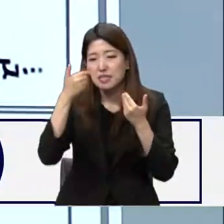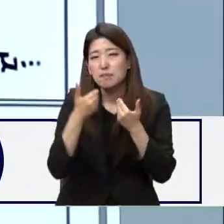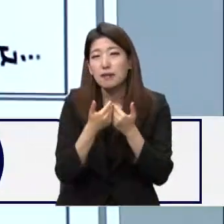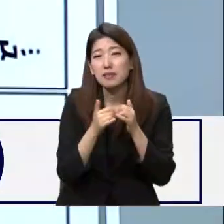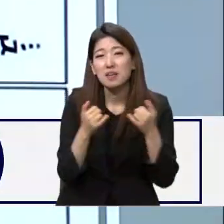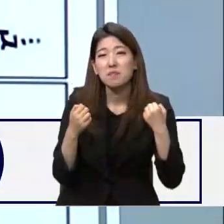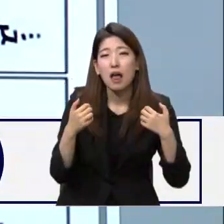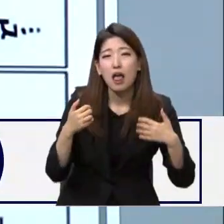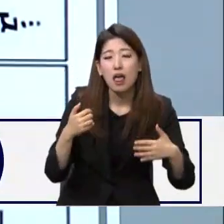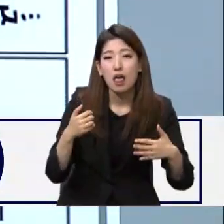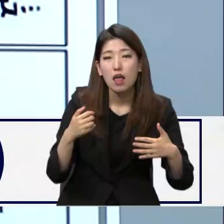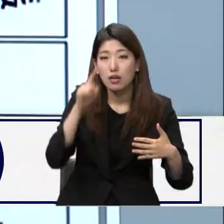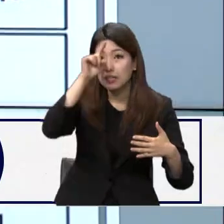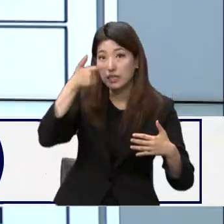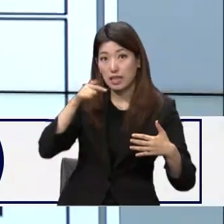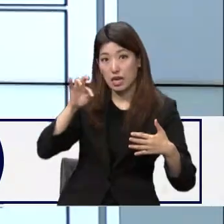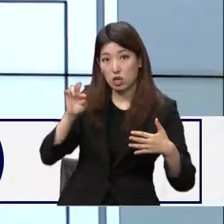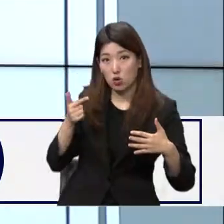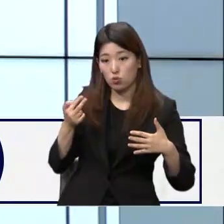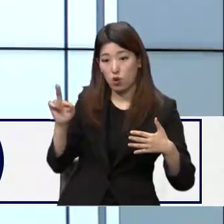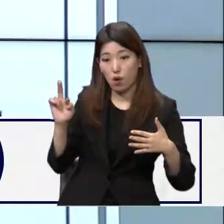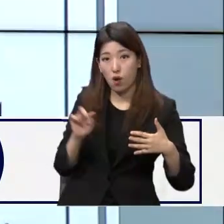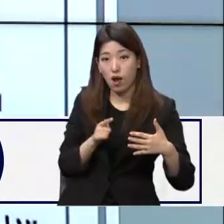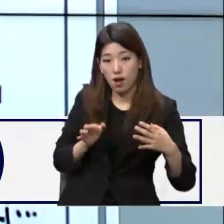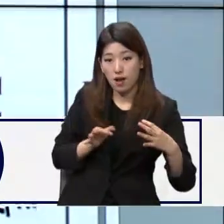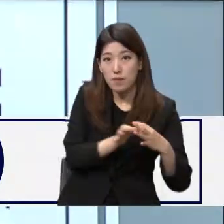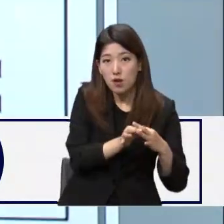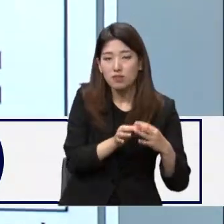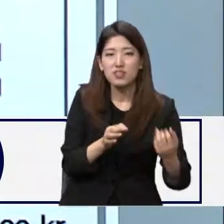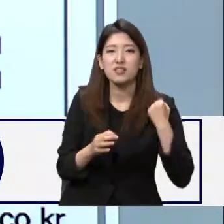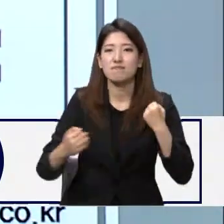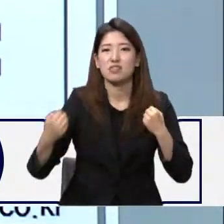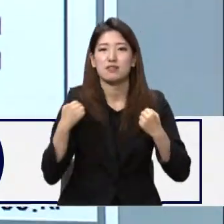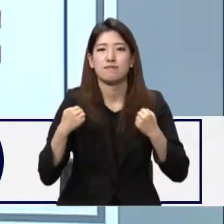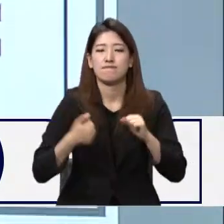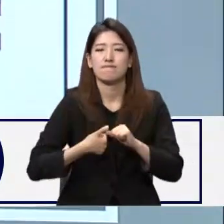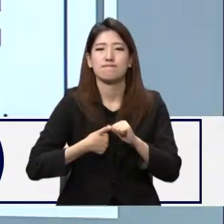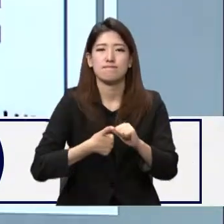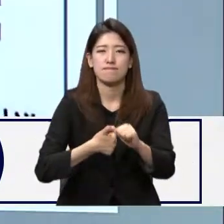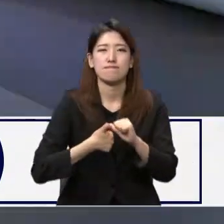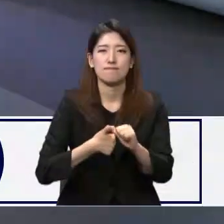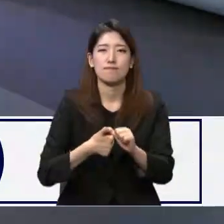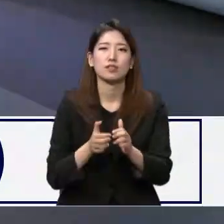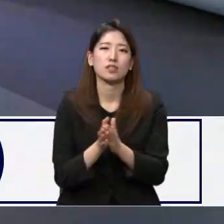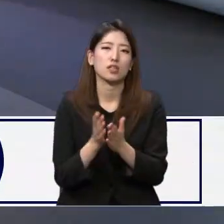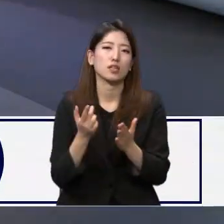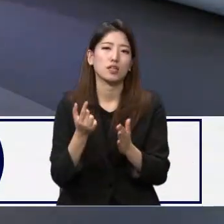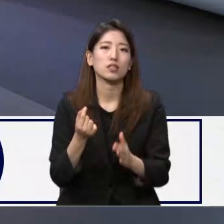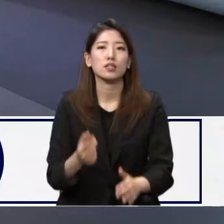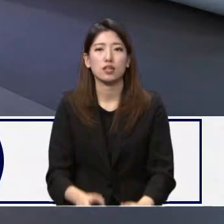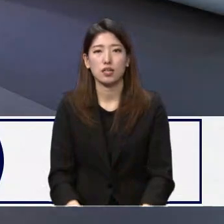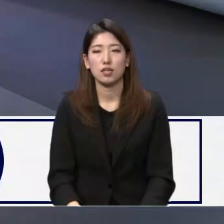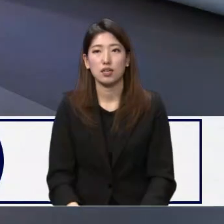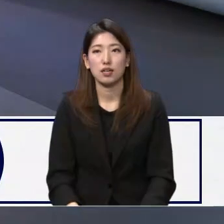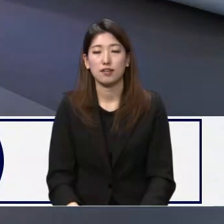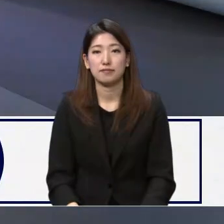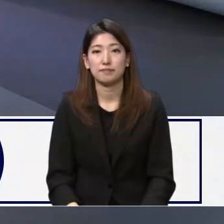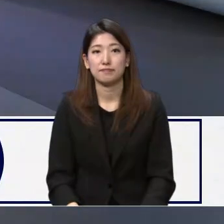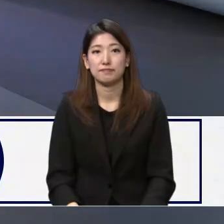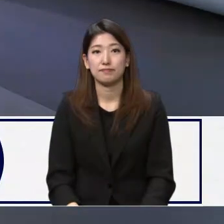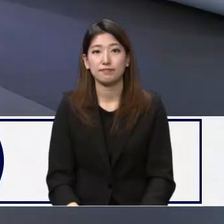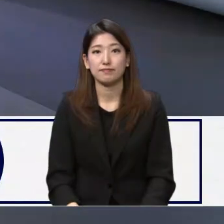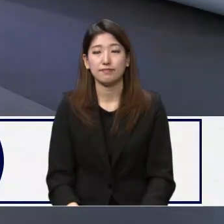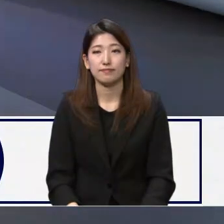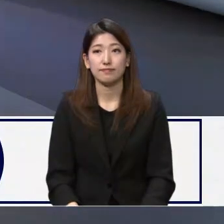분명히 될거다 좀 이렇게 좀 예측이 됩니다네 이용호 의원님은 플러스다이 돌아온 이나교는 민주당의